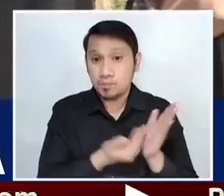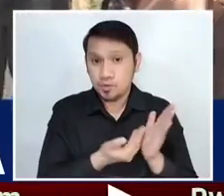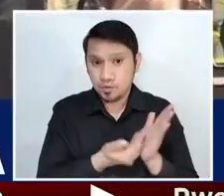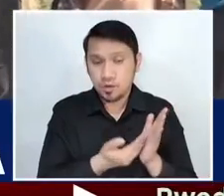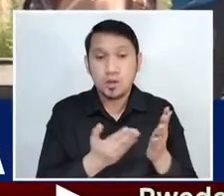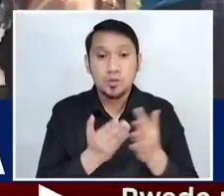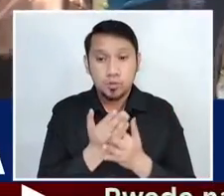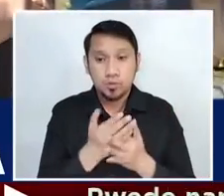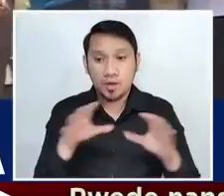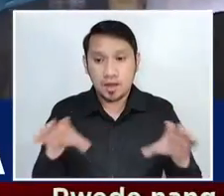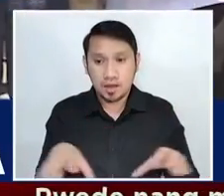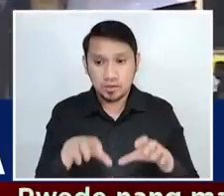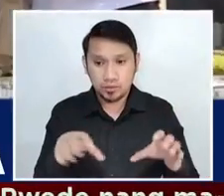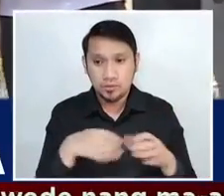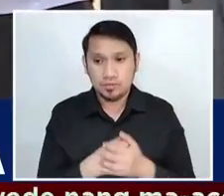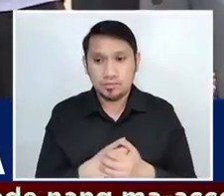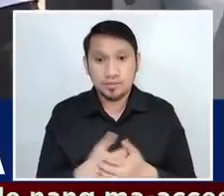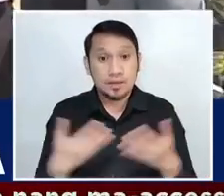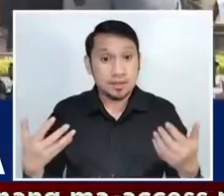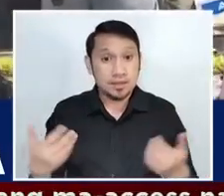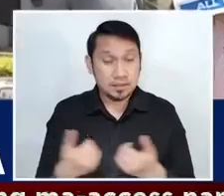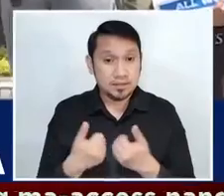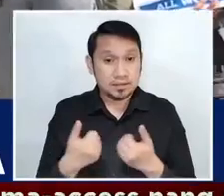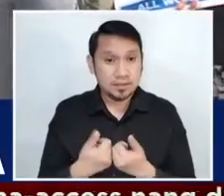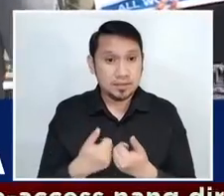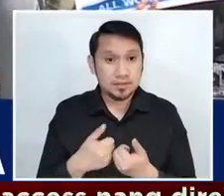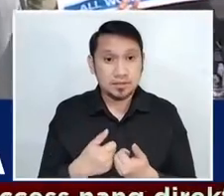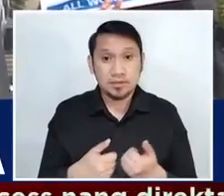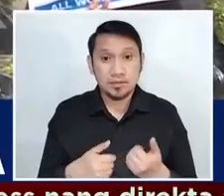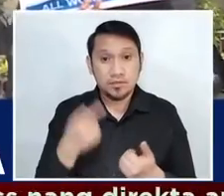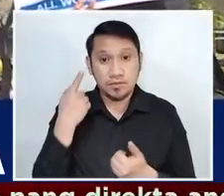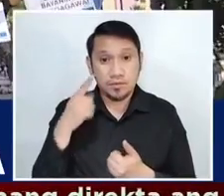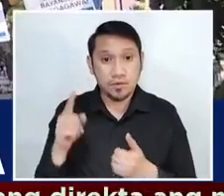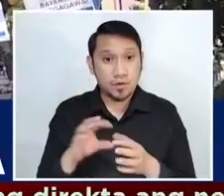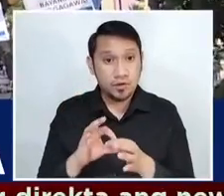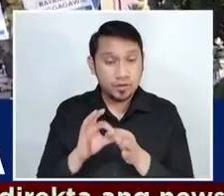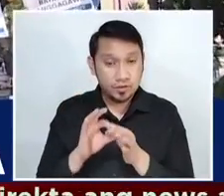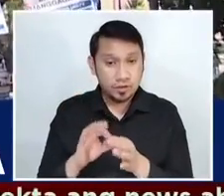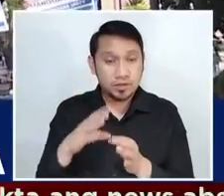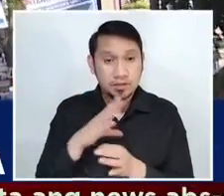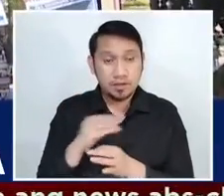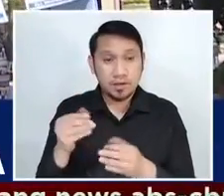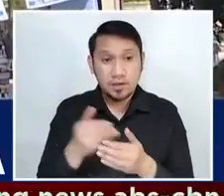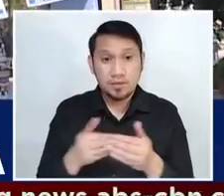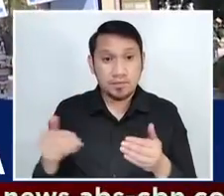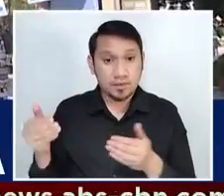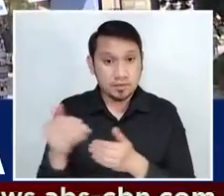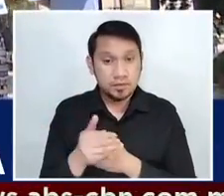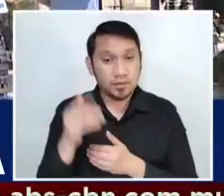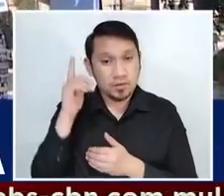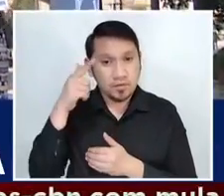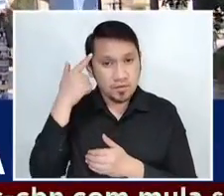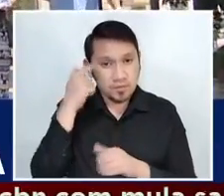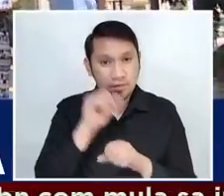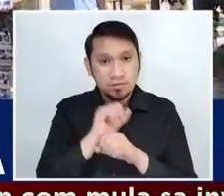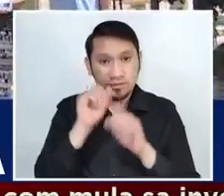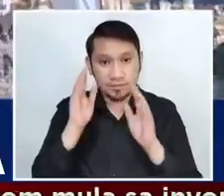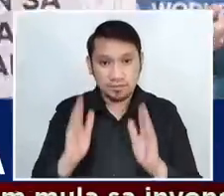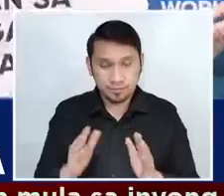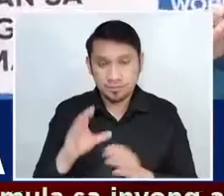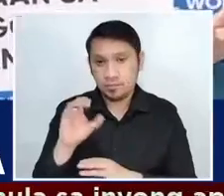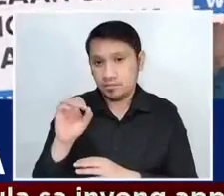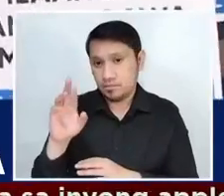pamamagitan ng aksyon. Hinamon naman ng Pangulo ng Confederation for Unity, Recognition and Advancement of Government Employees o COURAGE